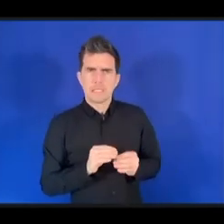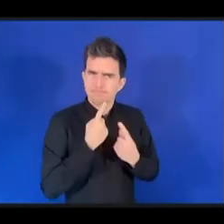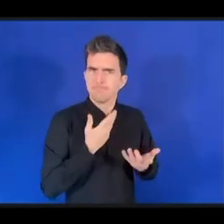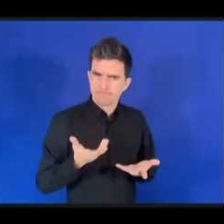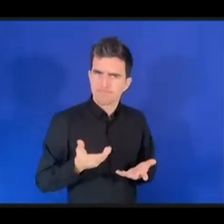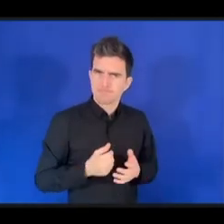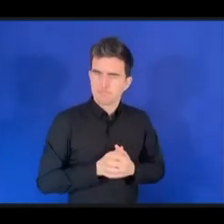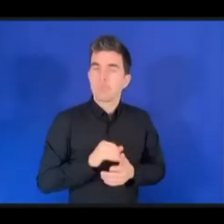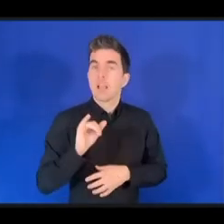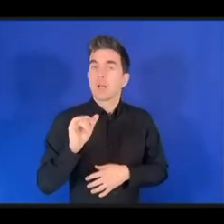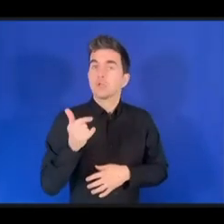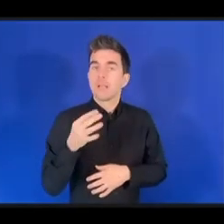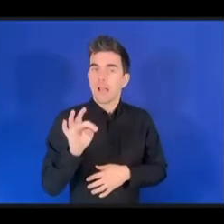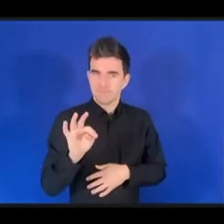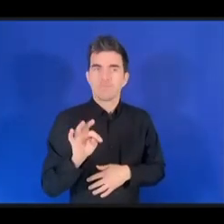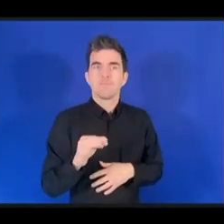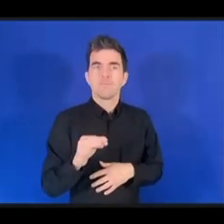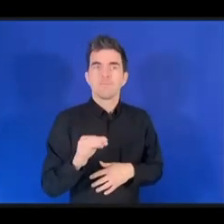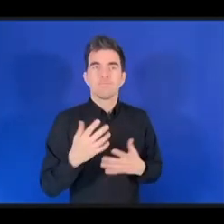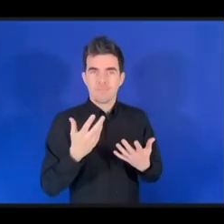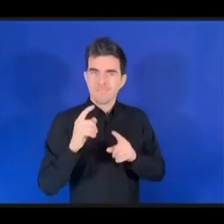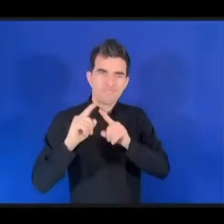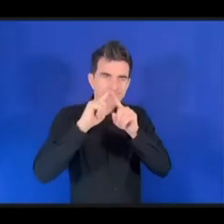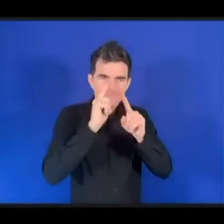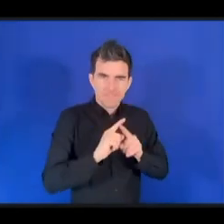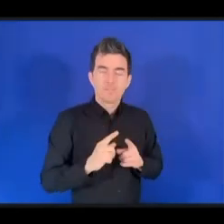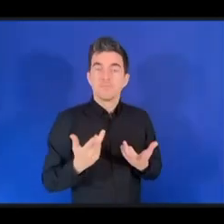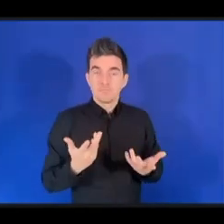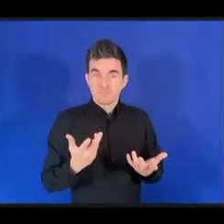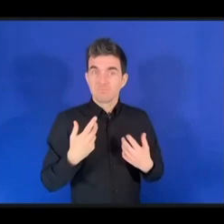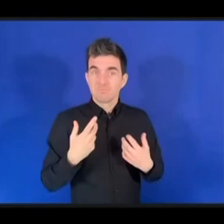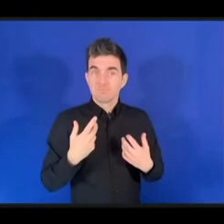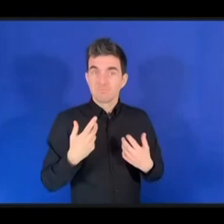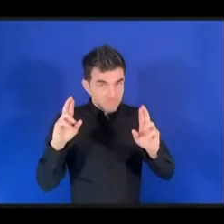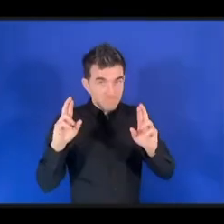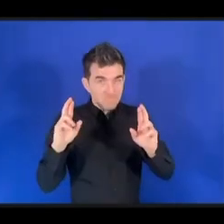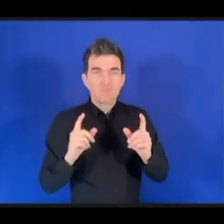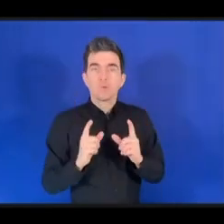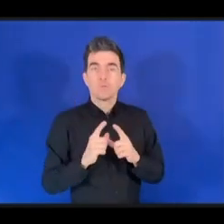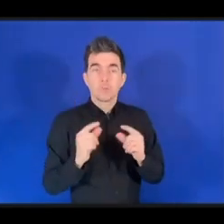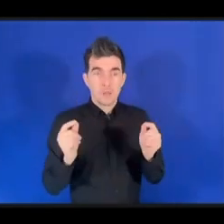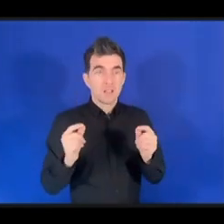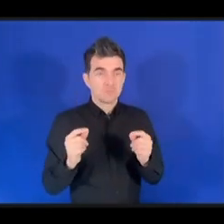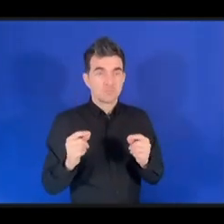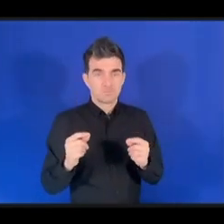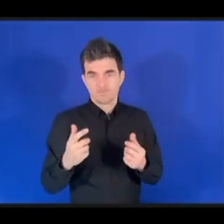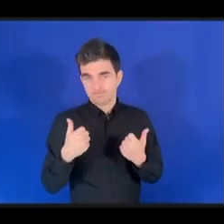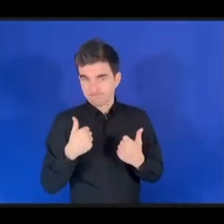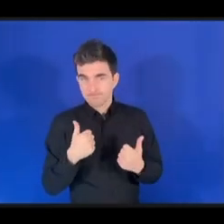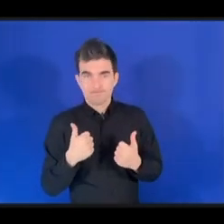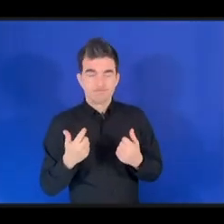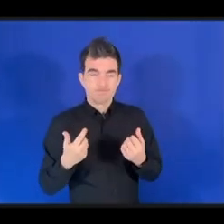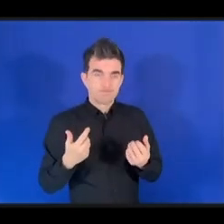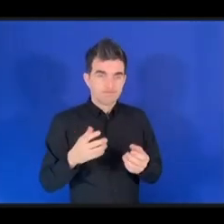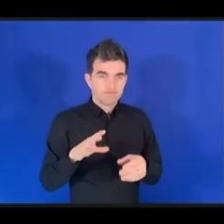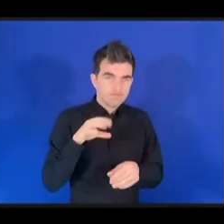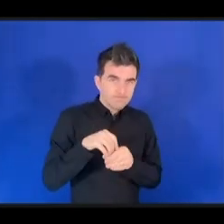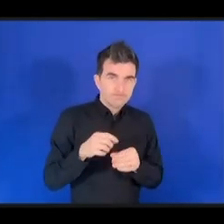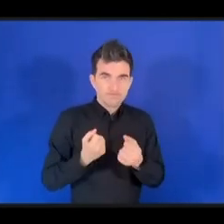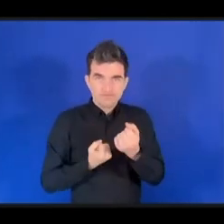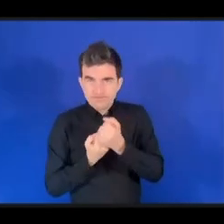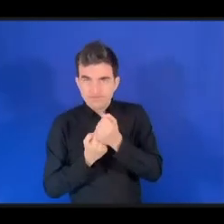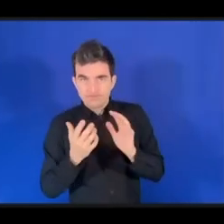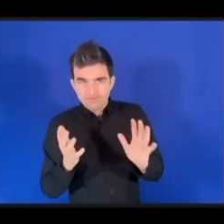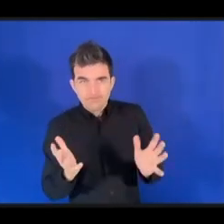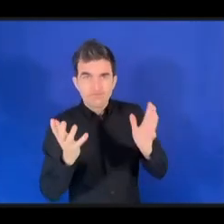も貢献できたものではないかと考えておりますまた来年も世界をリード